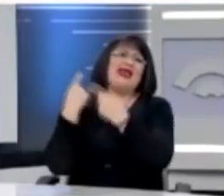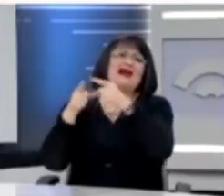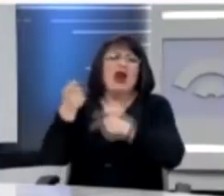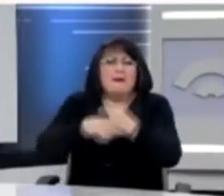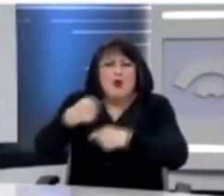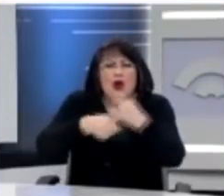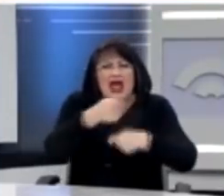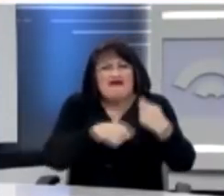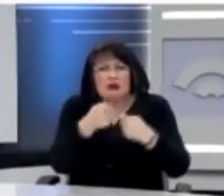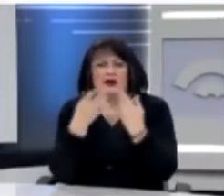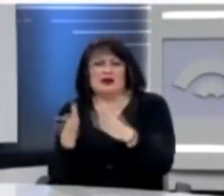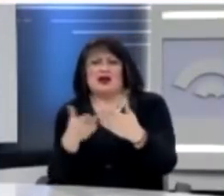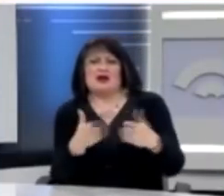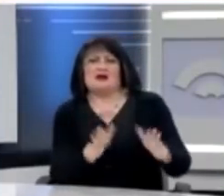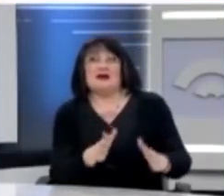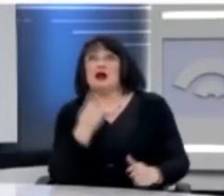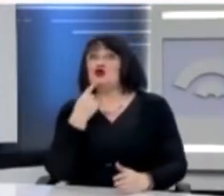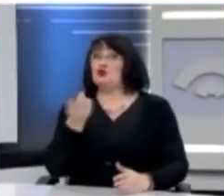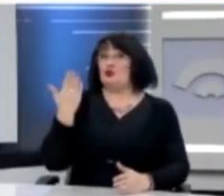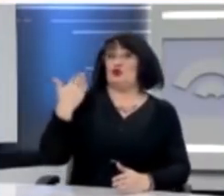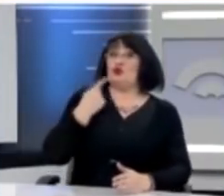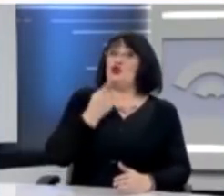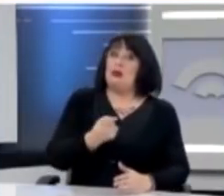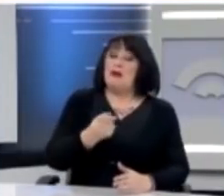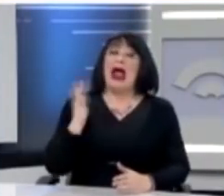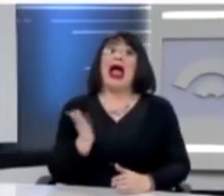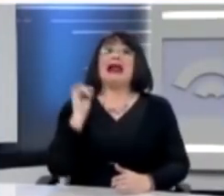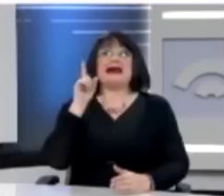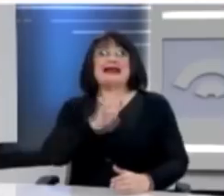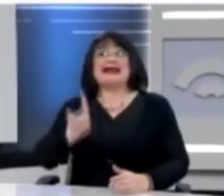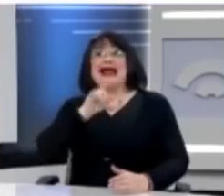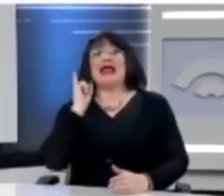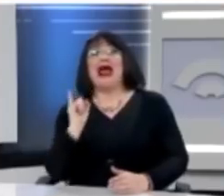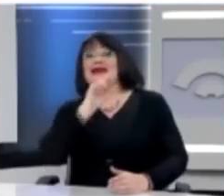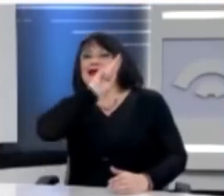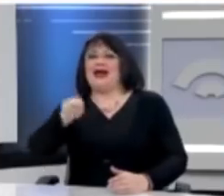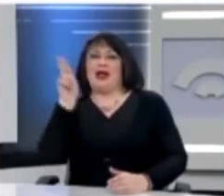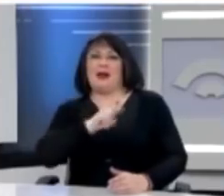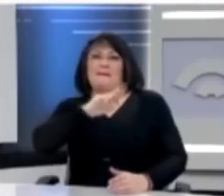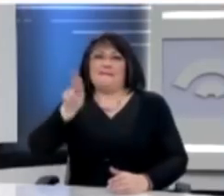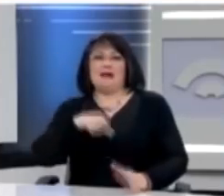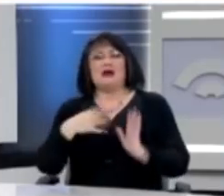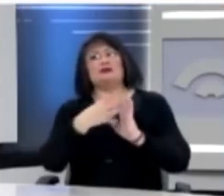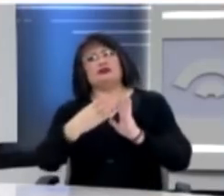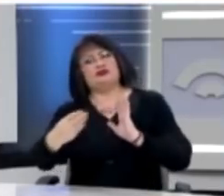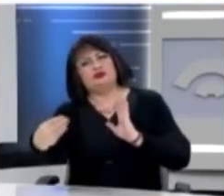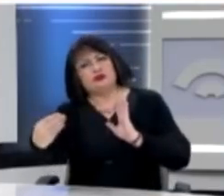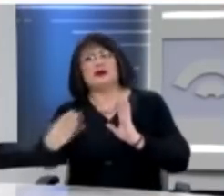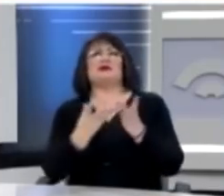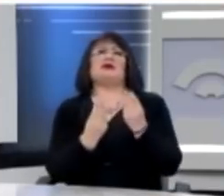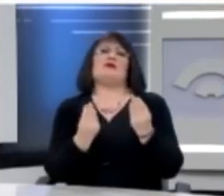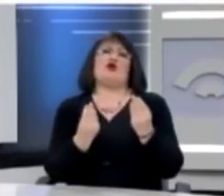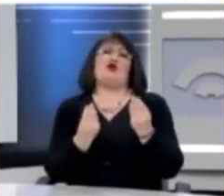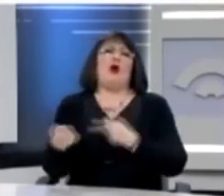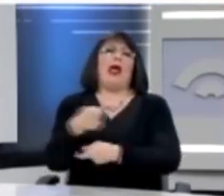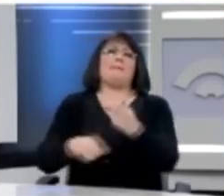εμπόρευμα. Εμείς το είχαμε προβλέψει πως η κατάργηση της κυριακής αργίας θα επεκτείνονταν και σε άλλους τομείς του